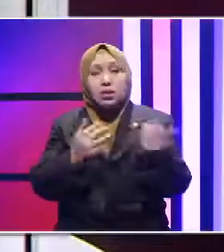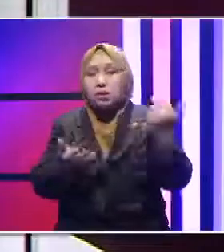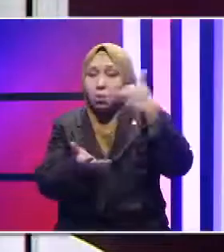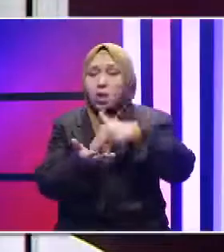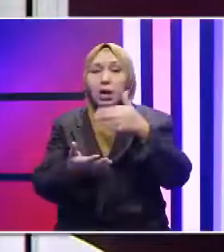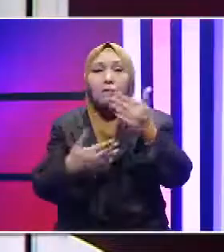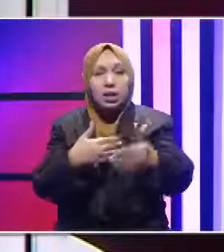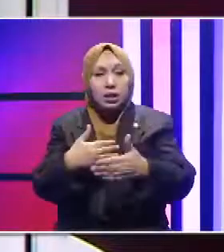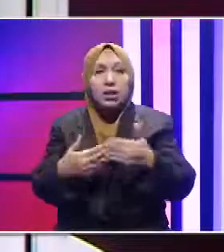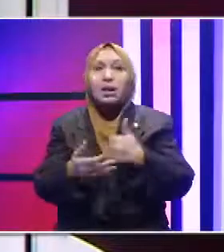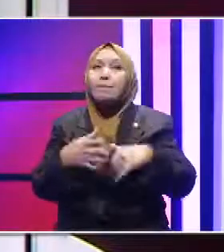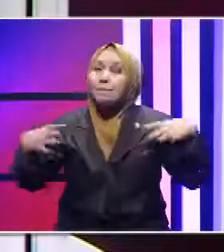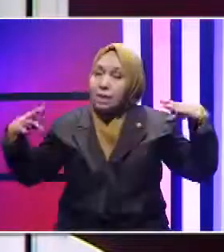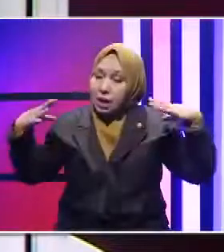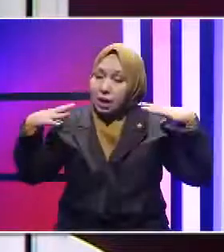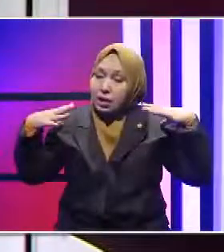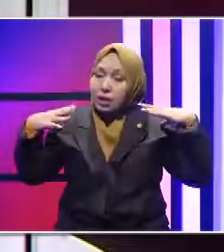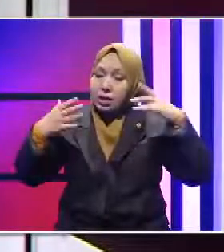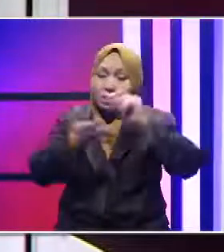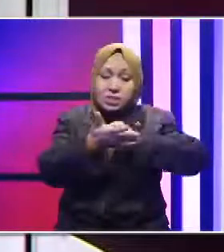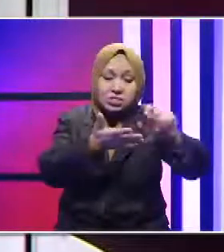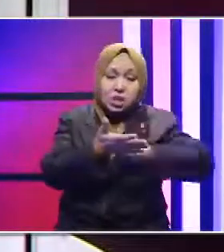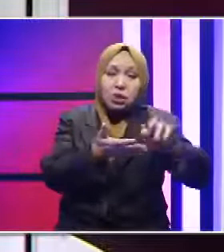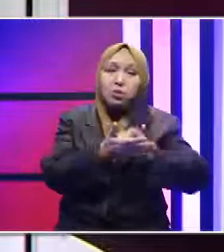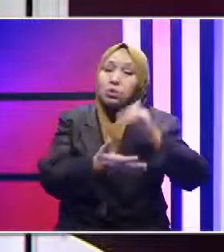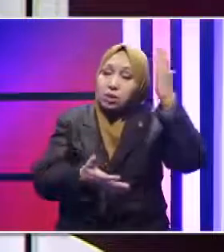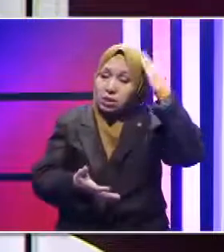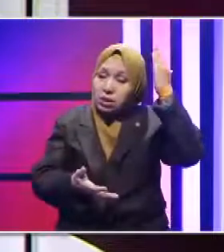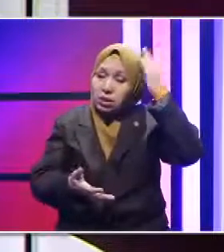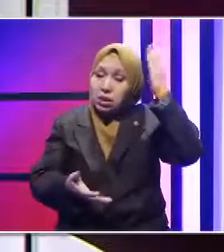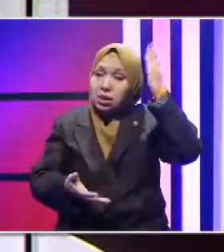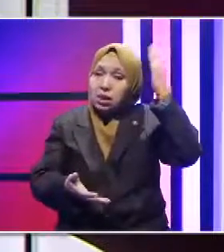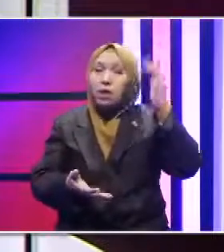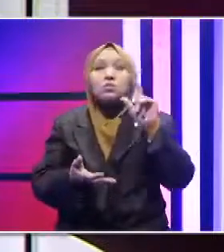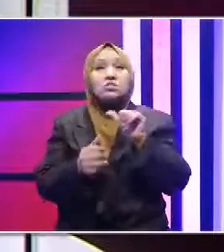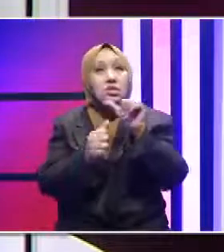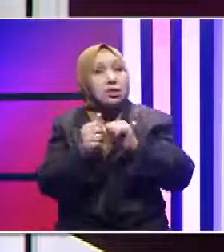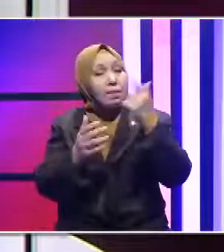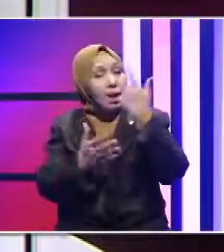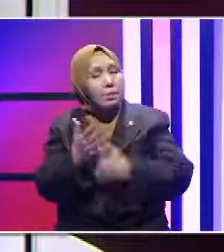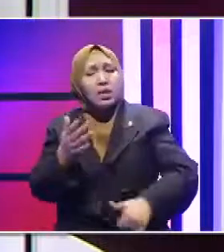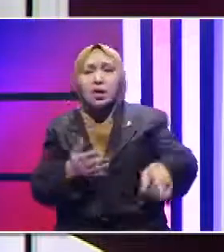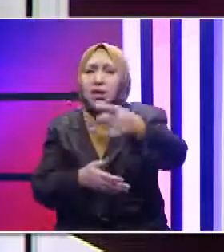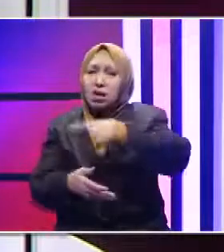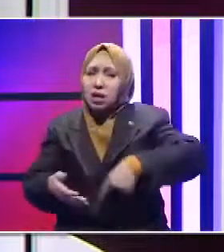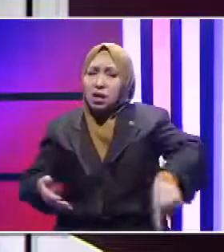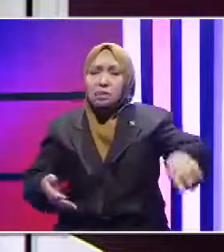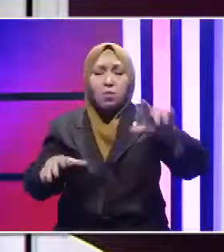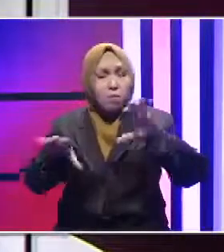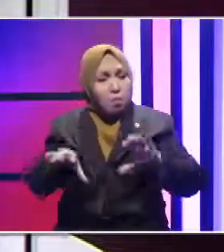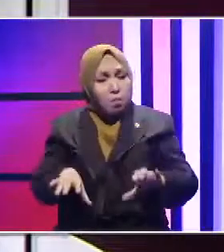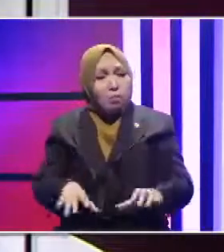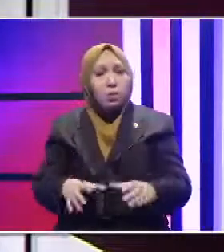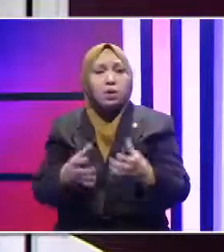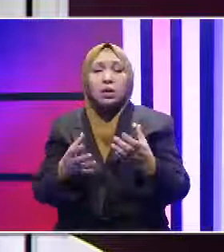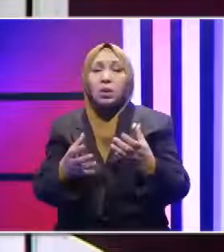ya. Malaikat yang mencatat itu, dia mengetahui setiap apa yang kamu taf'alun, lakukan Ustaz ya,